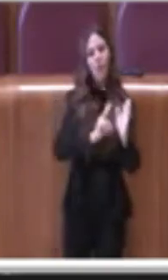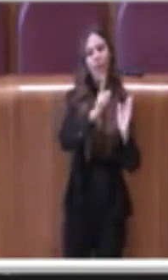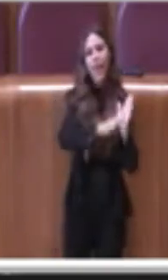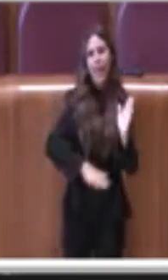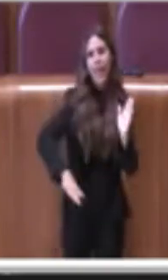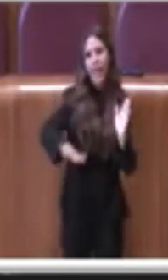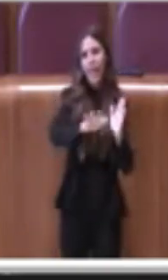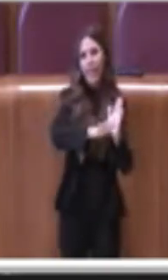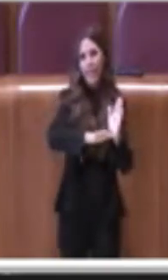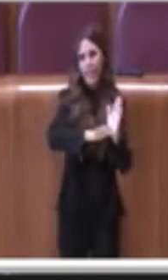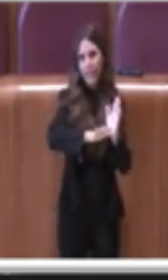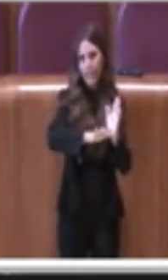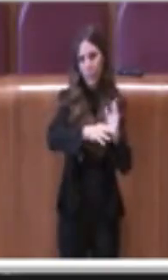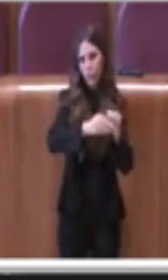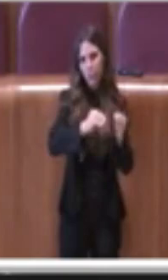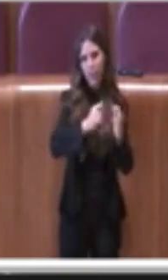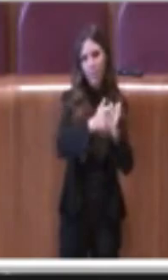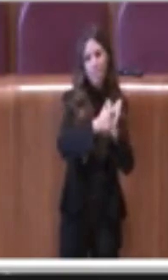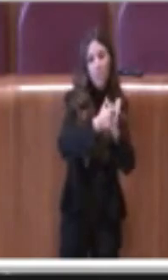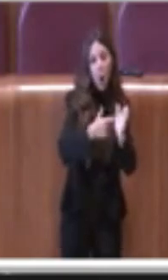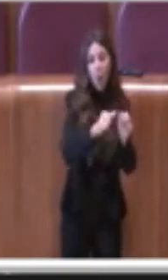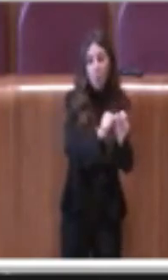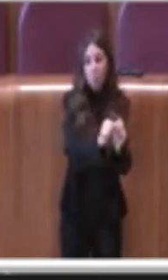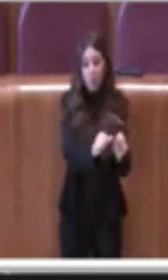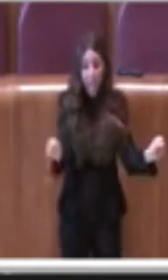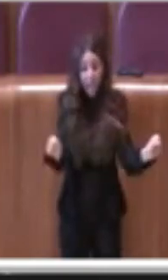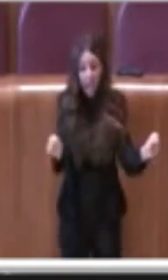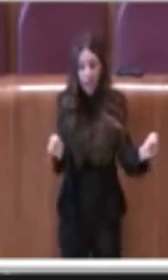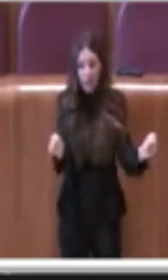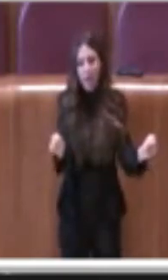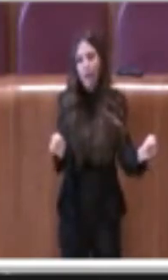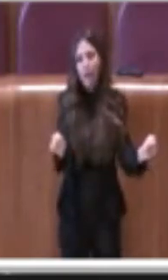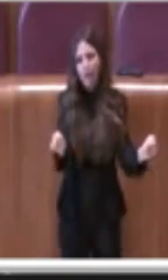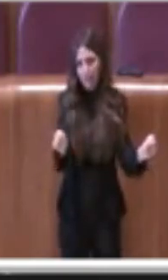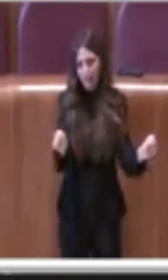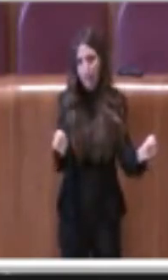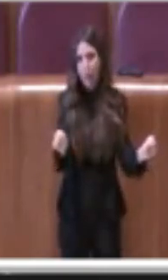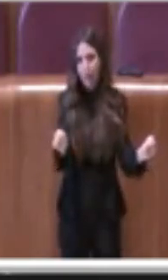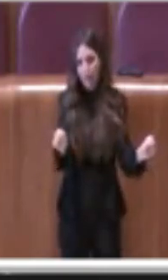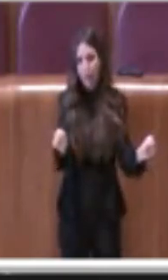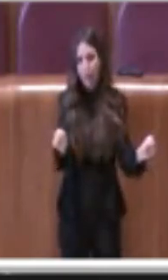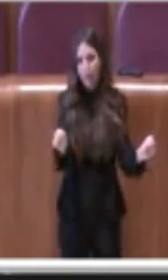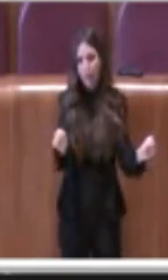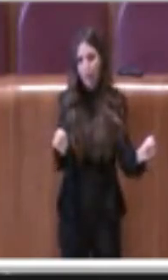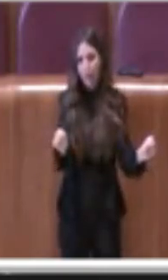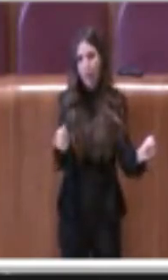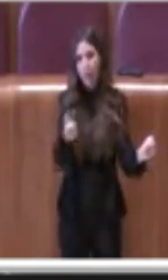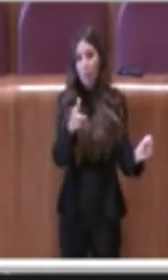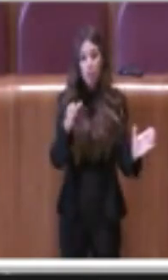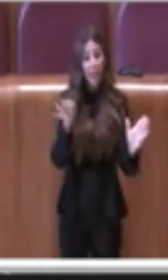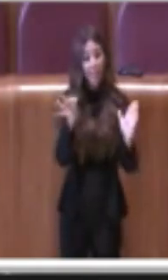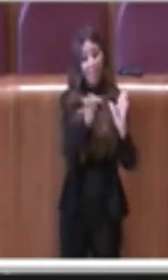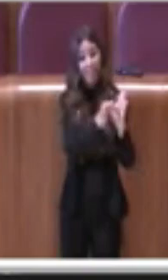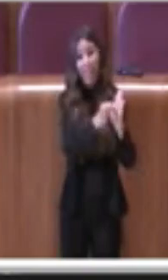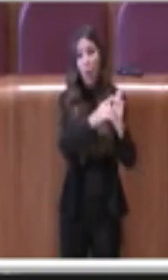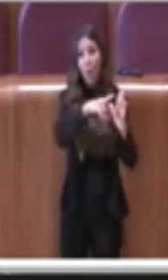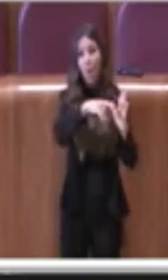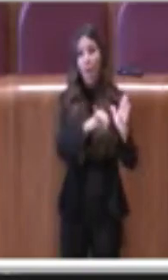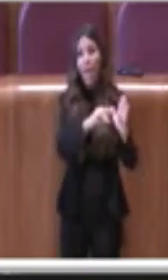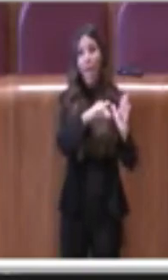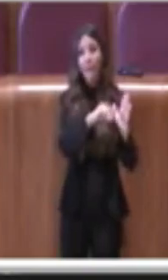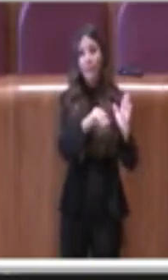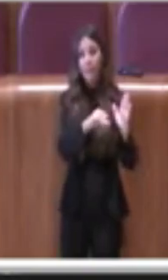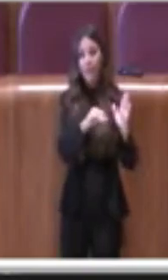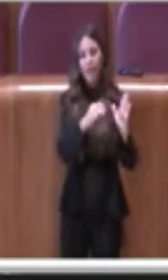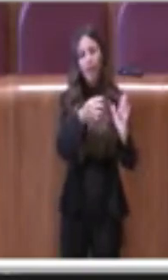strumento imprescindibile, fondamentale, che si inserisce nel Paesche, perciò ovviamente nel tema e